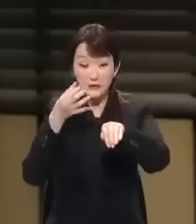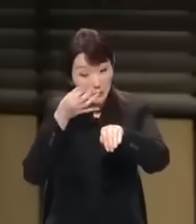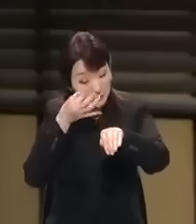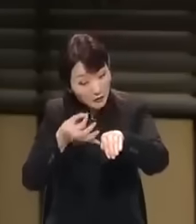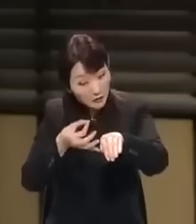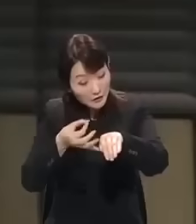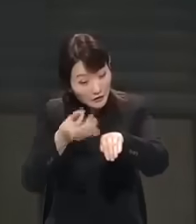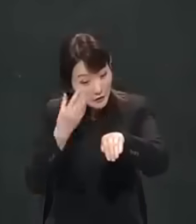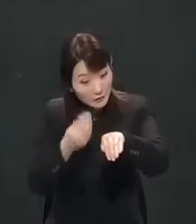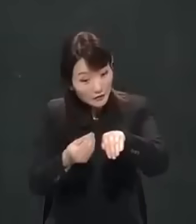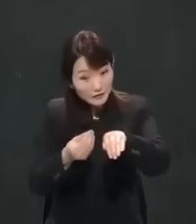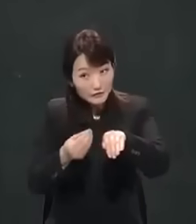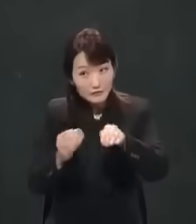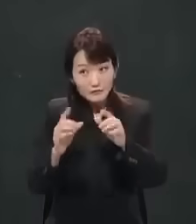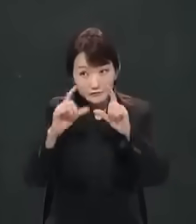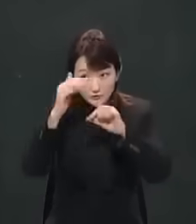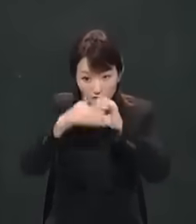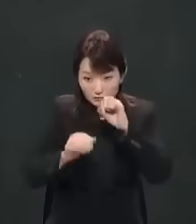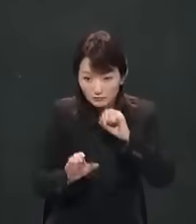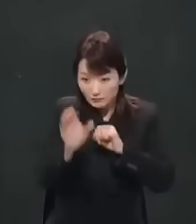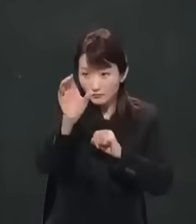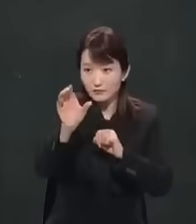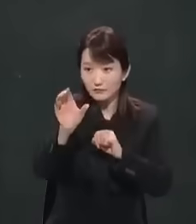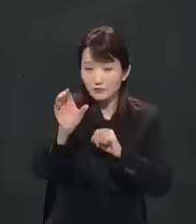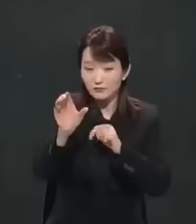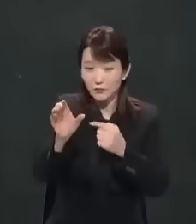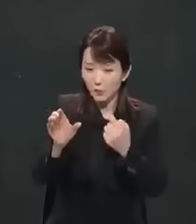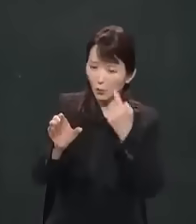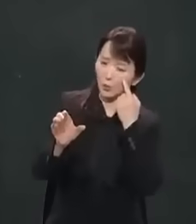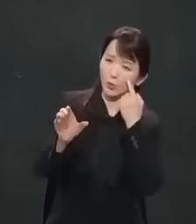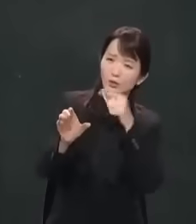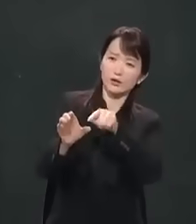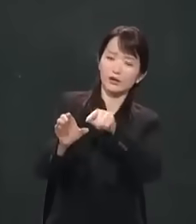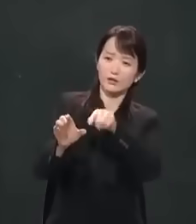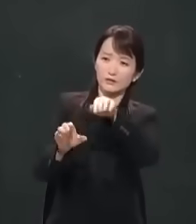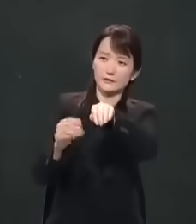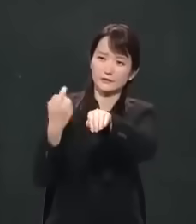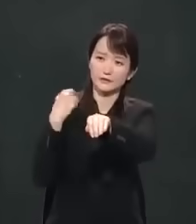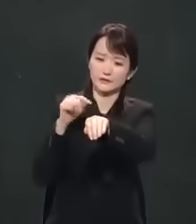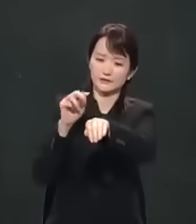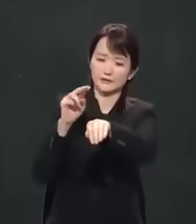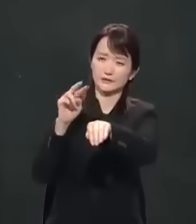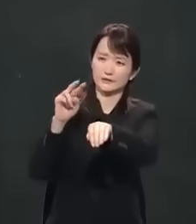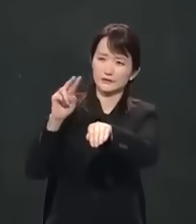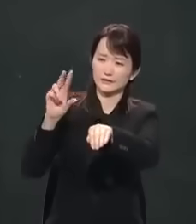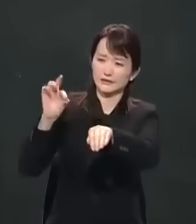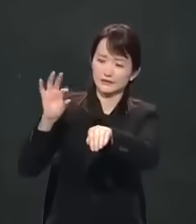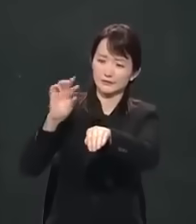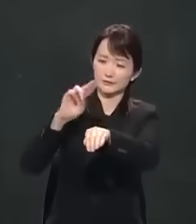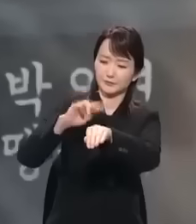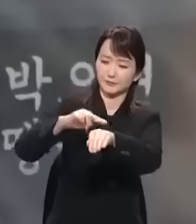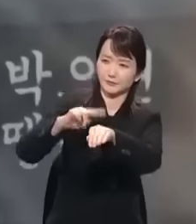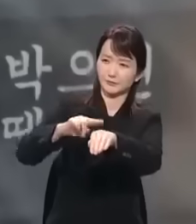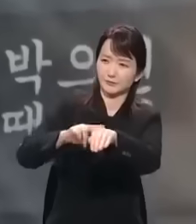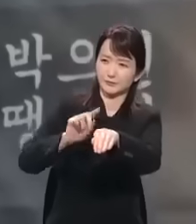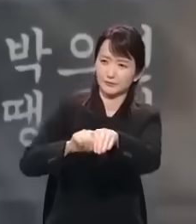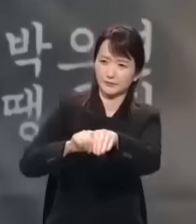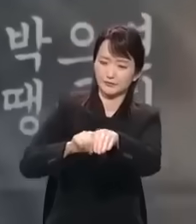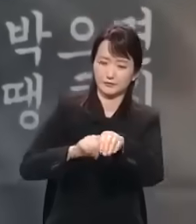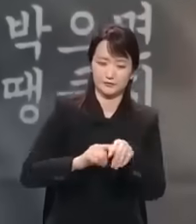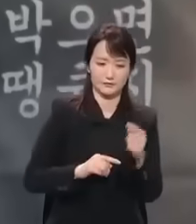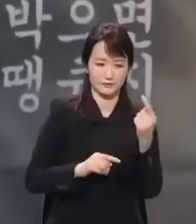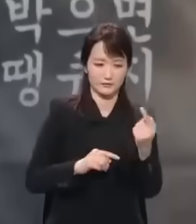올라옵니다 그런데 그 사진이 너무 눈에 뛰어요 뒤에 보면 저게 지금 차 뒤에 저런 스티커들이 붙어 있는 겁니다 고속도로 1차는 추월